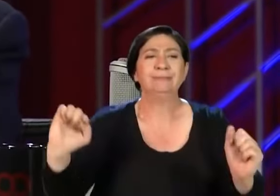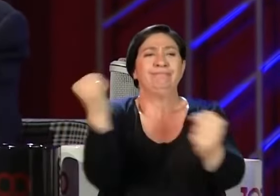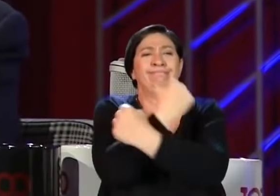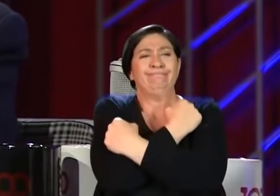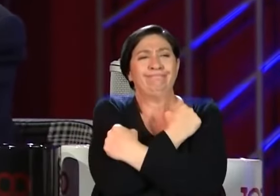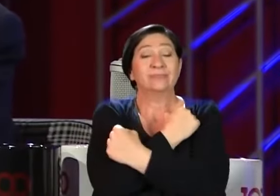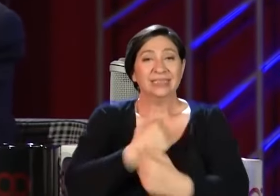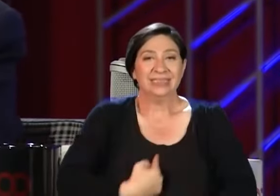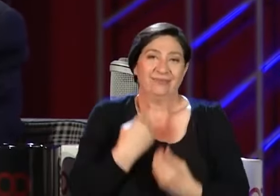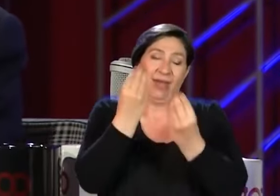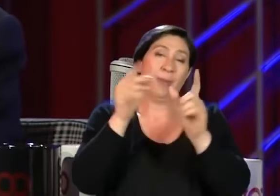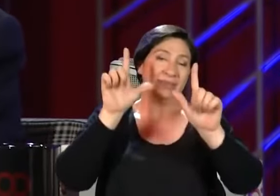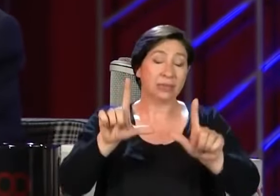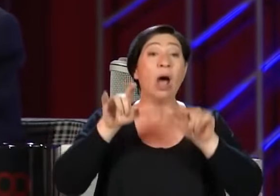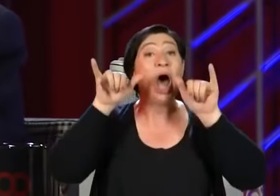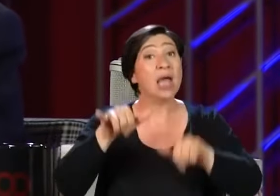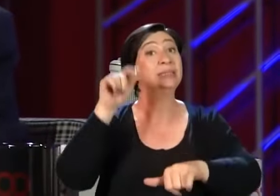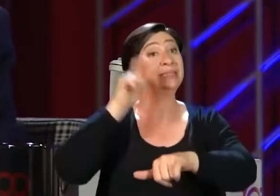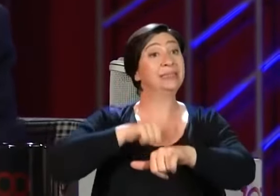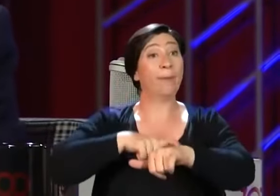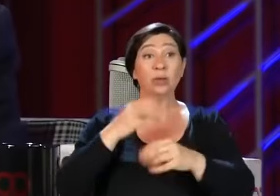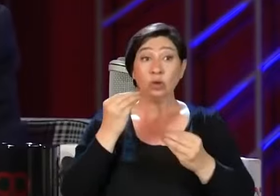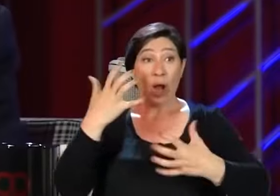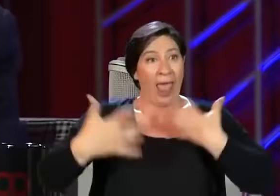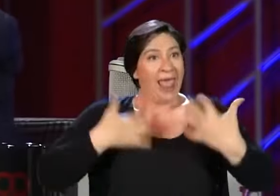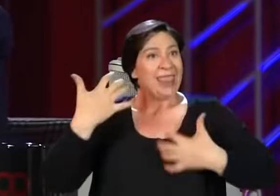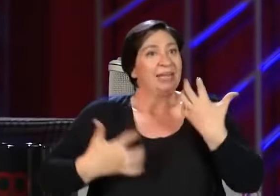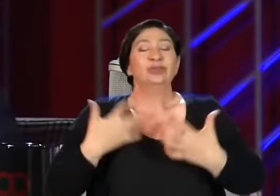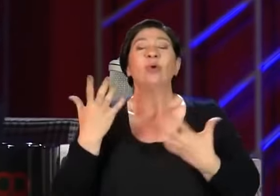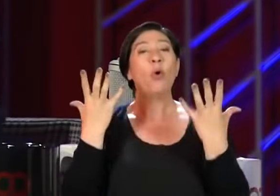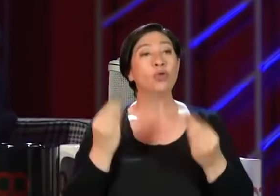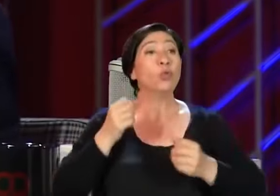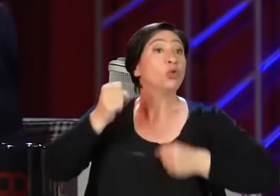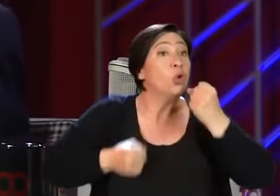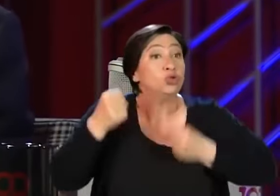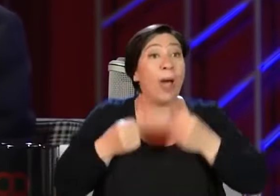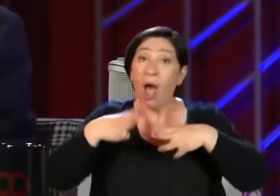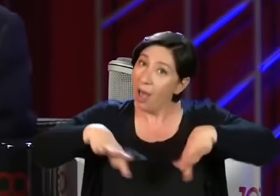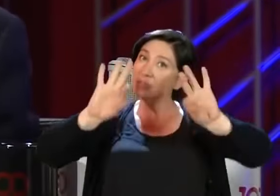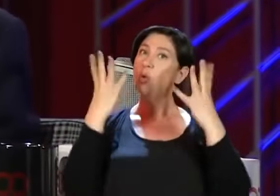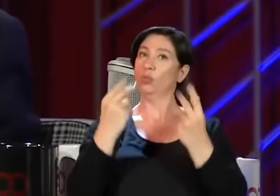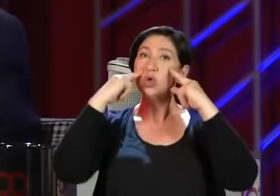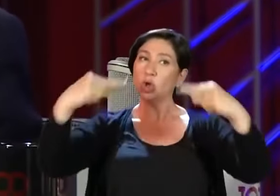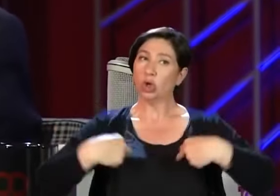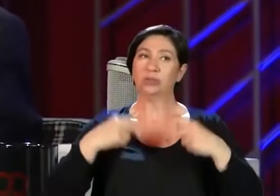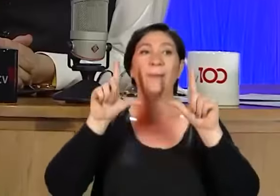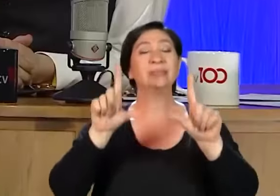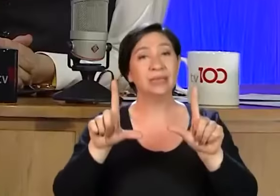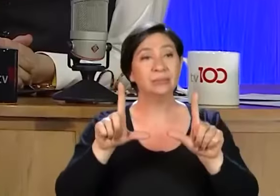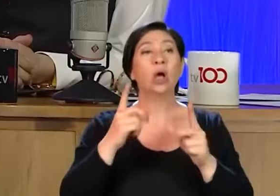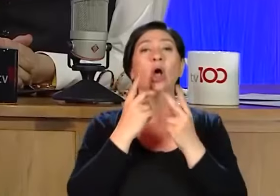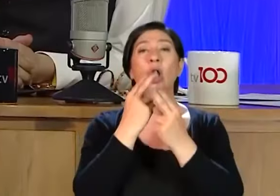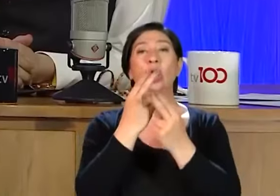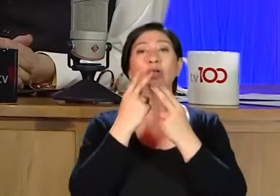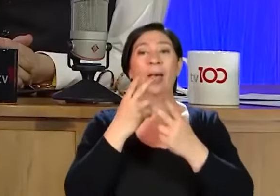kucakladığımızı hissettirmeliyiz. Aynı zamanda çok enerjik olduğumuz, yani koşmaya da hazır olduğumuzu göstermeliyiz.